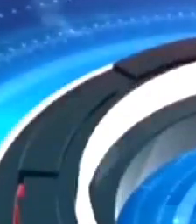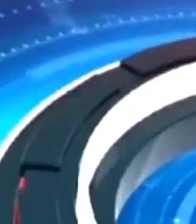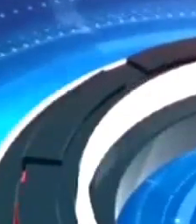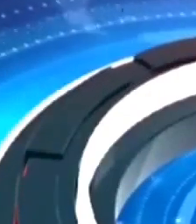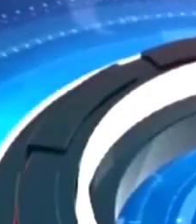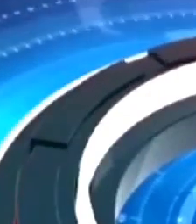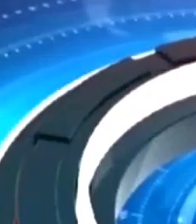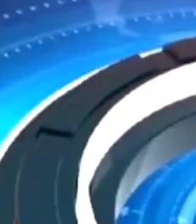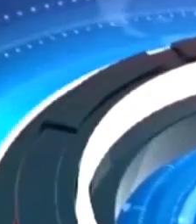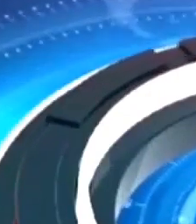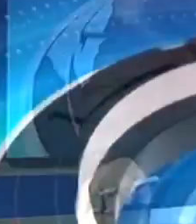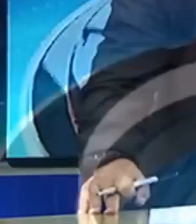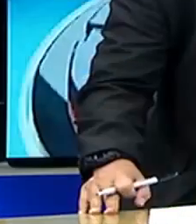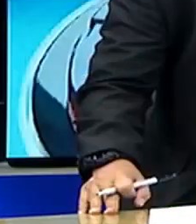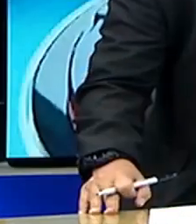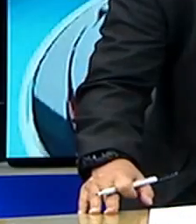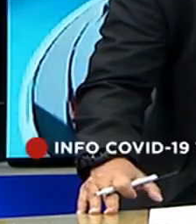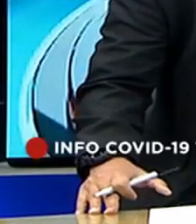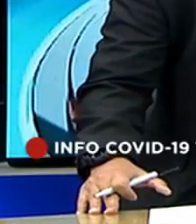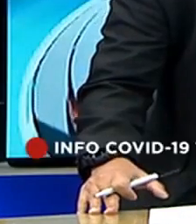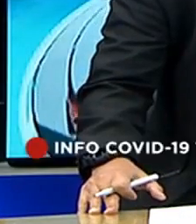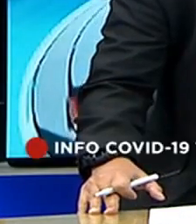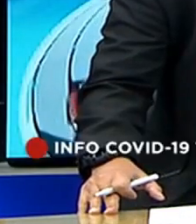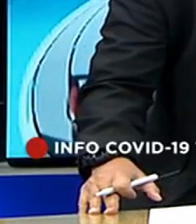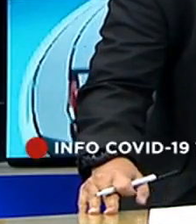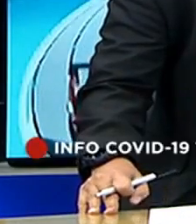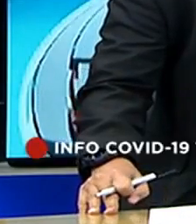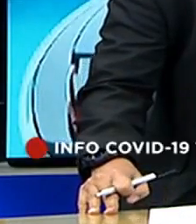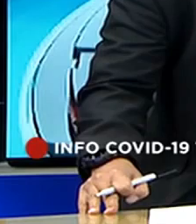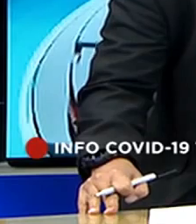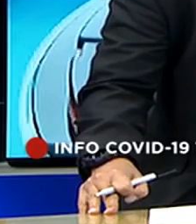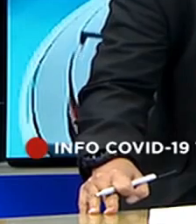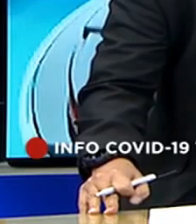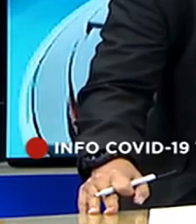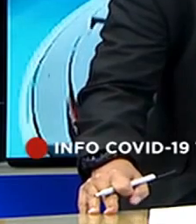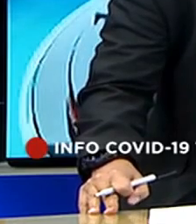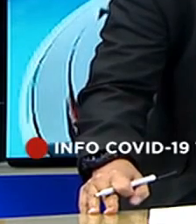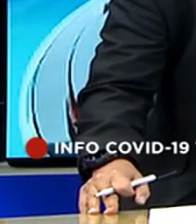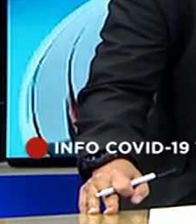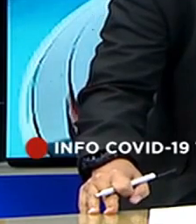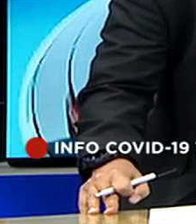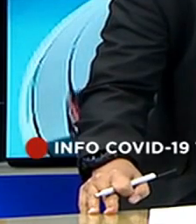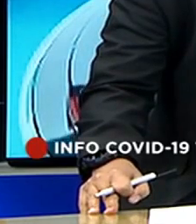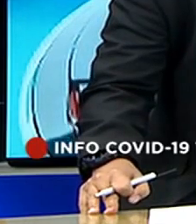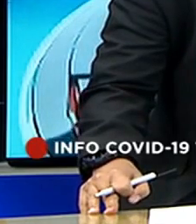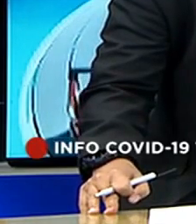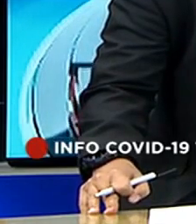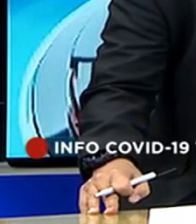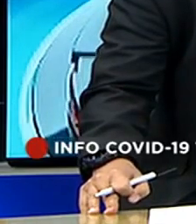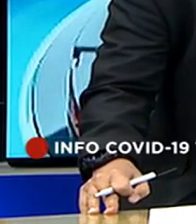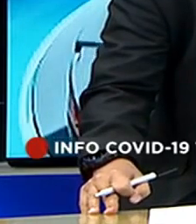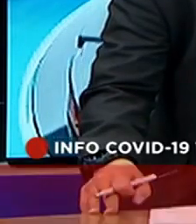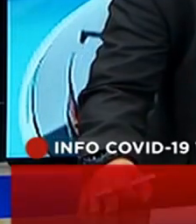hai Hai selamat sore saudara Anda menyaksikan invocavit 16 terkini 15.00 hingga